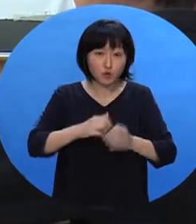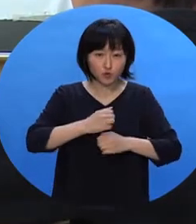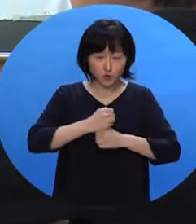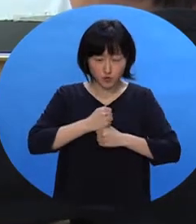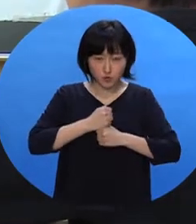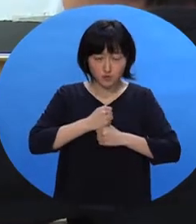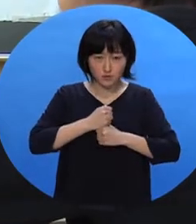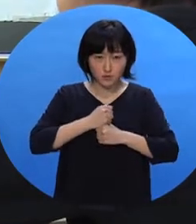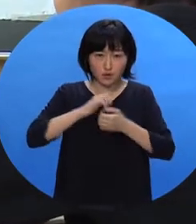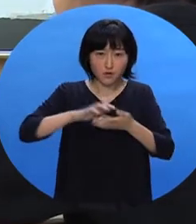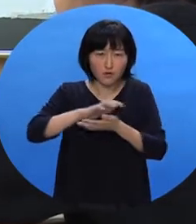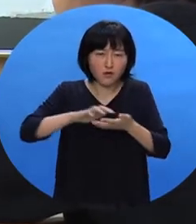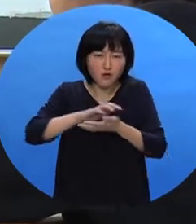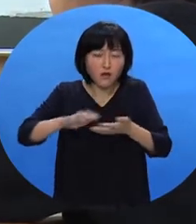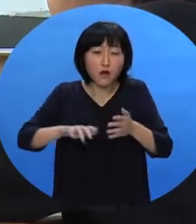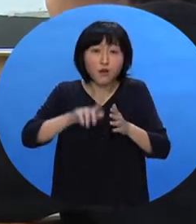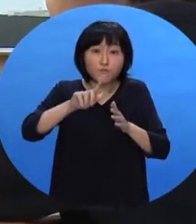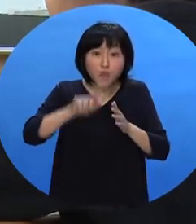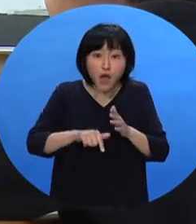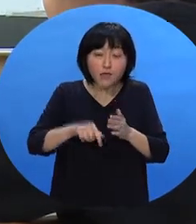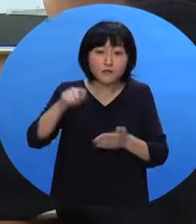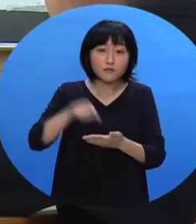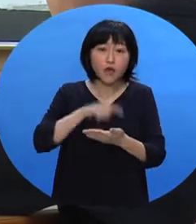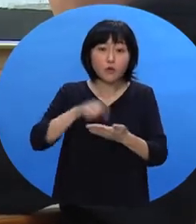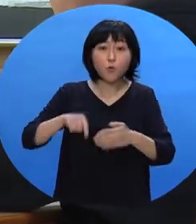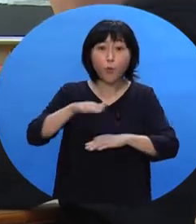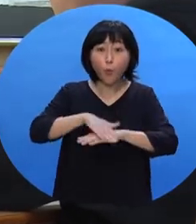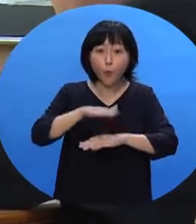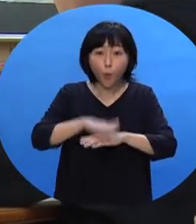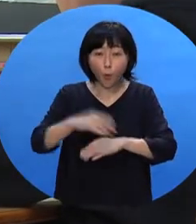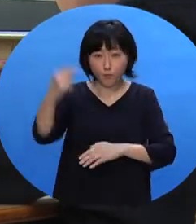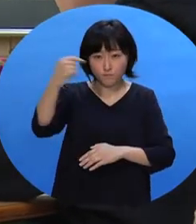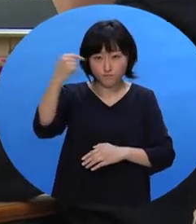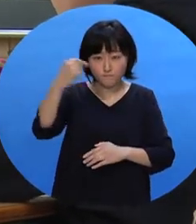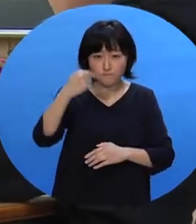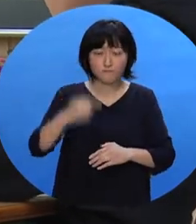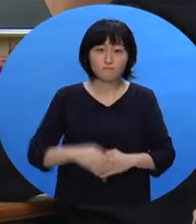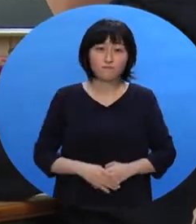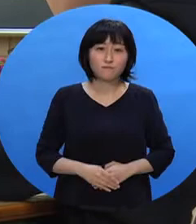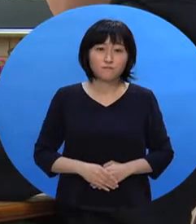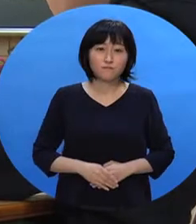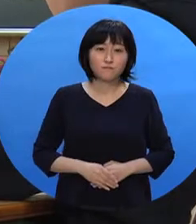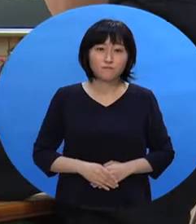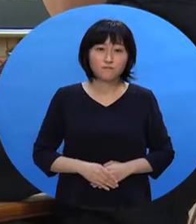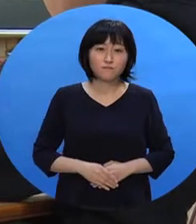、そしてトラブルに巻き込まれた時の対処について学びます。